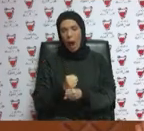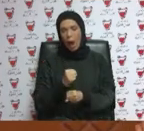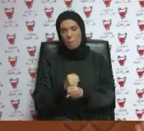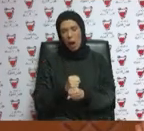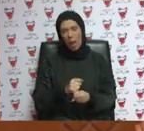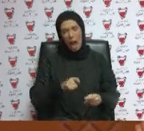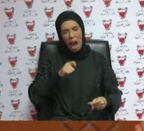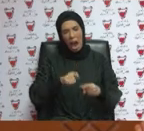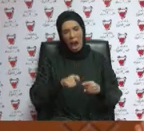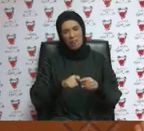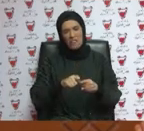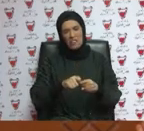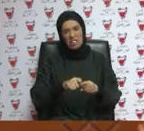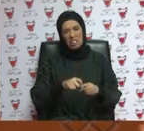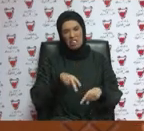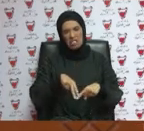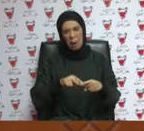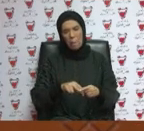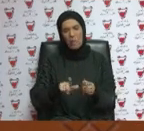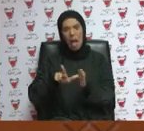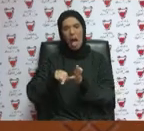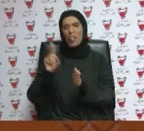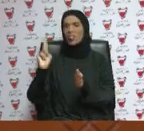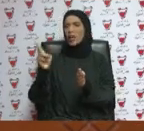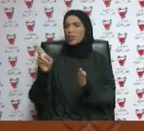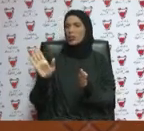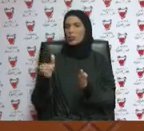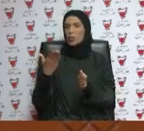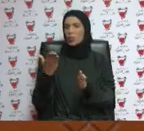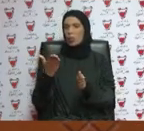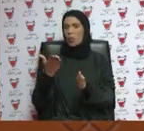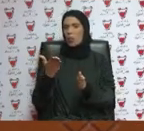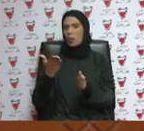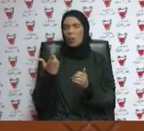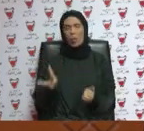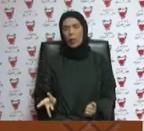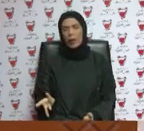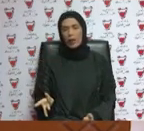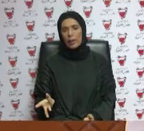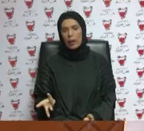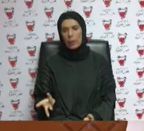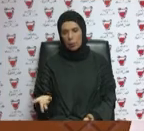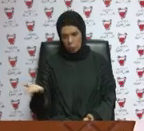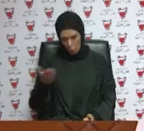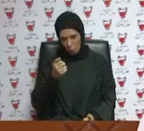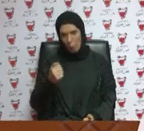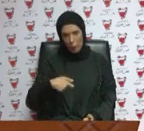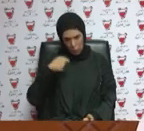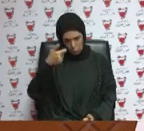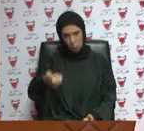الحرة، أصحاب التكاسي مثال، ومن على شاكلتهم؟ هل هذا